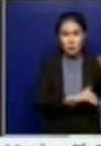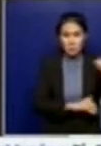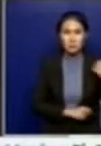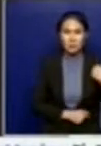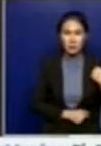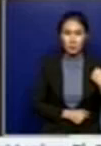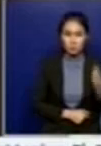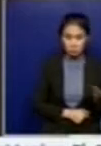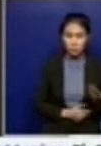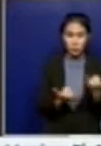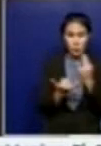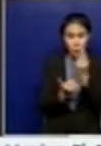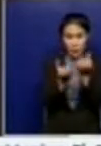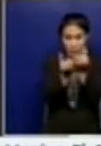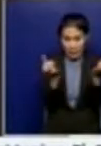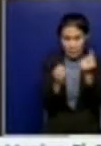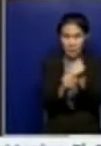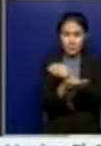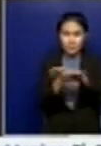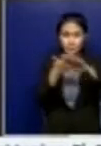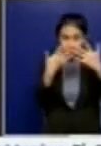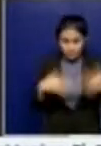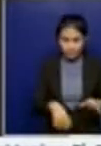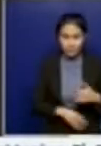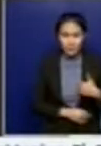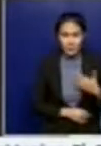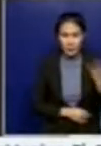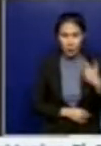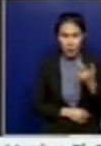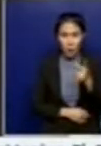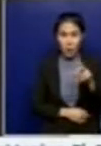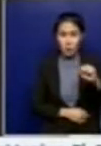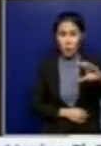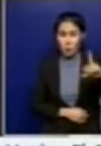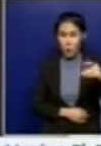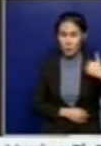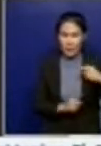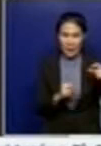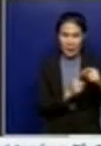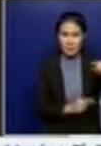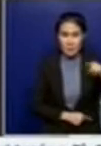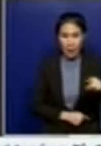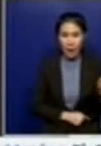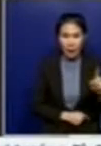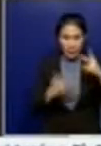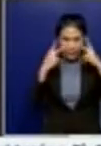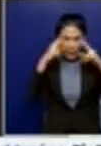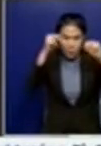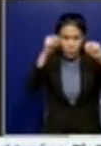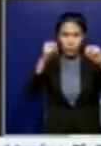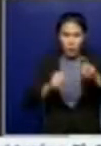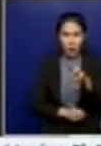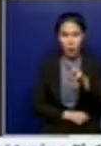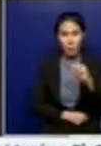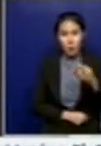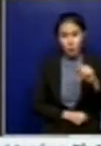ฐธรรมนูญฉบับนี้เสร็จสิ้นก่อนที่คสช.จะออกคำสั่งให้นายกรัฐมนตรีซึ่งพ้น